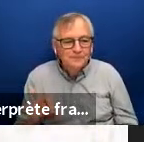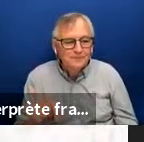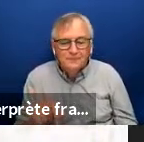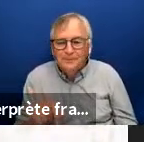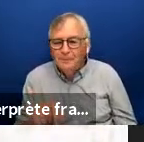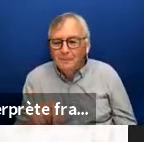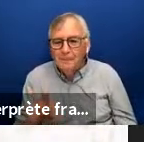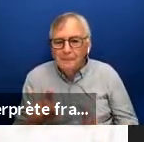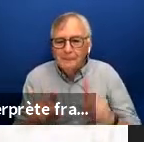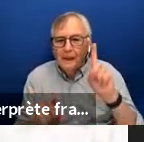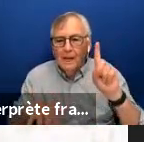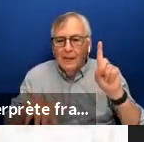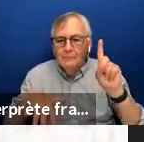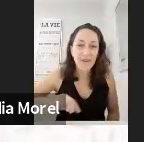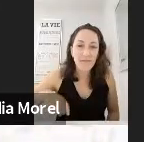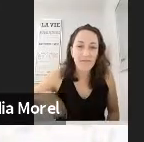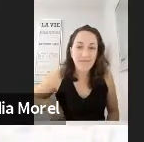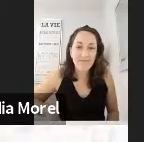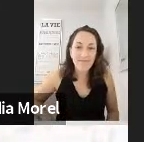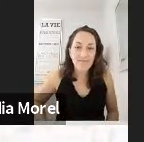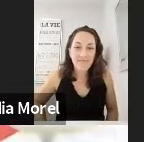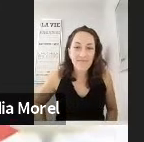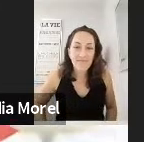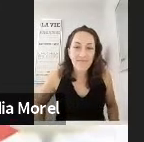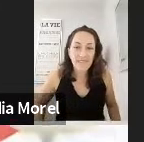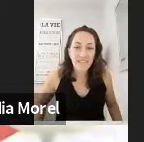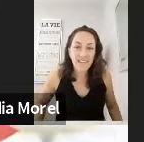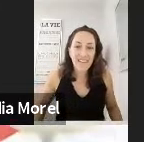D'autres? Bonjour.